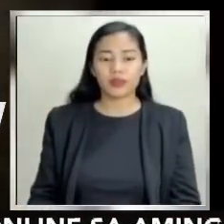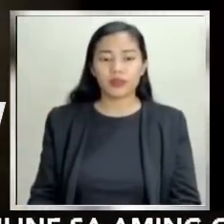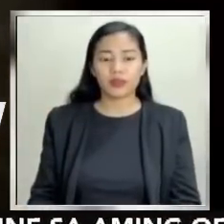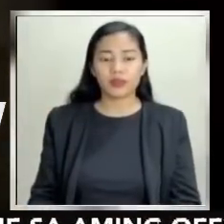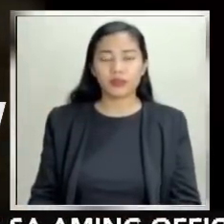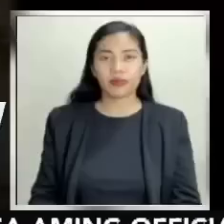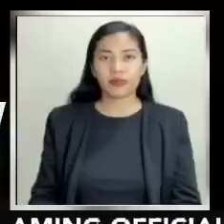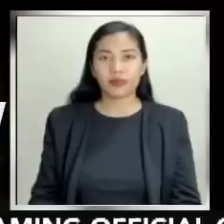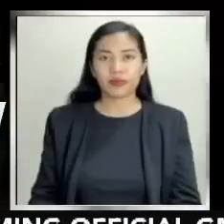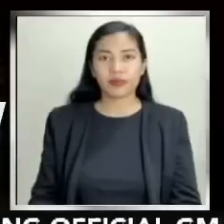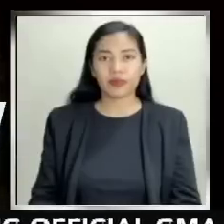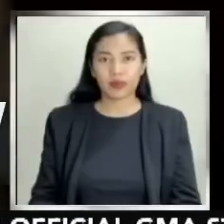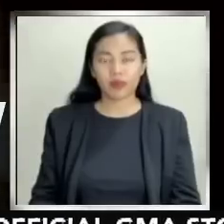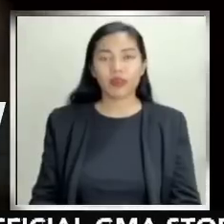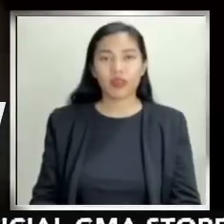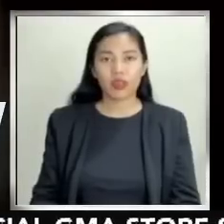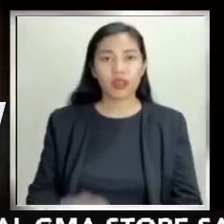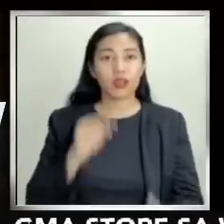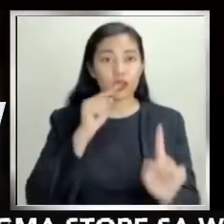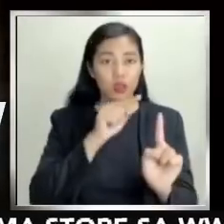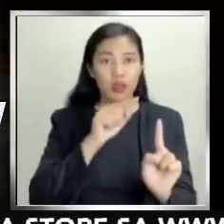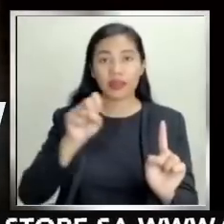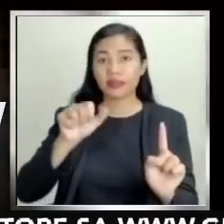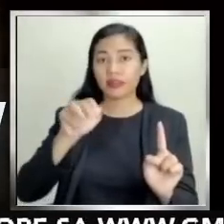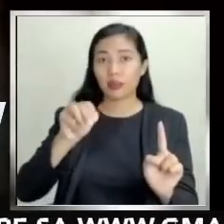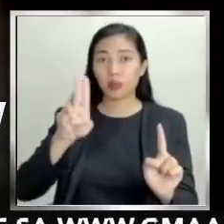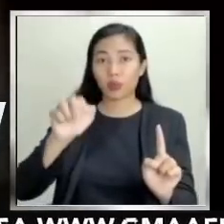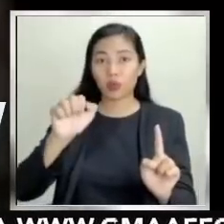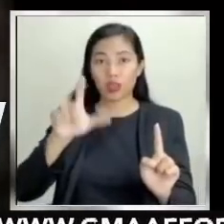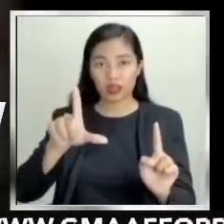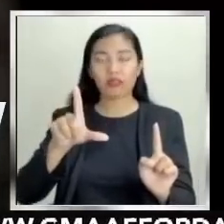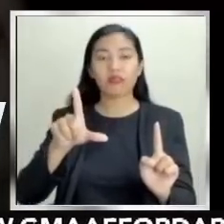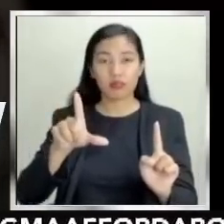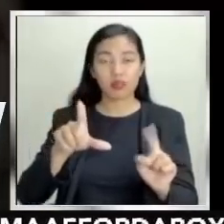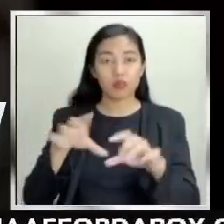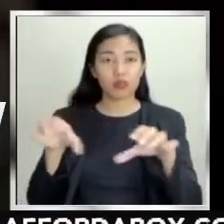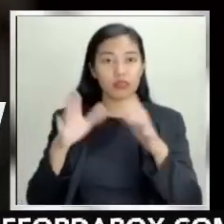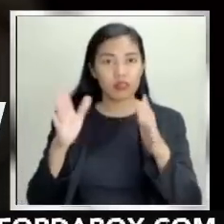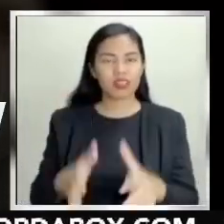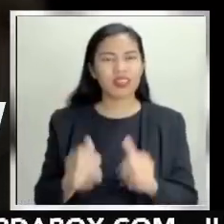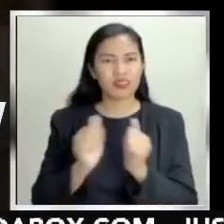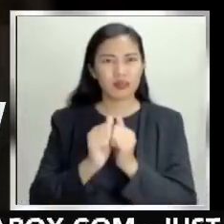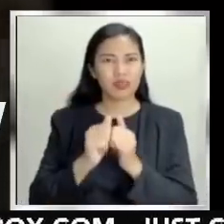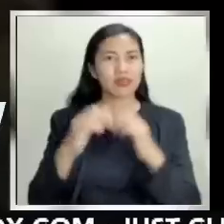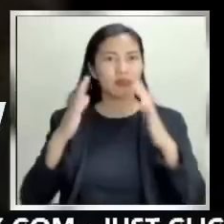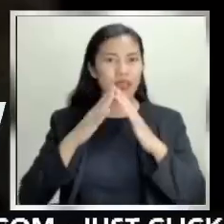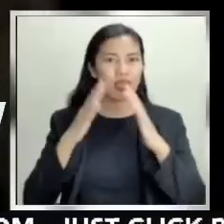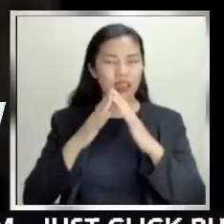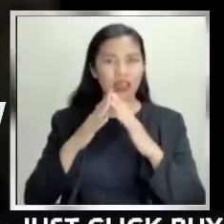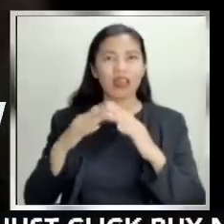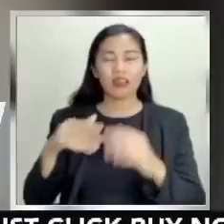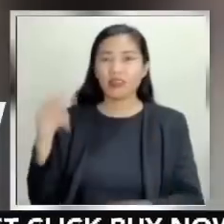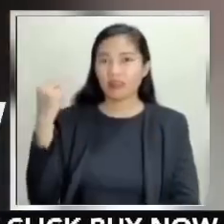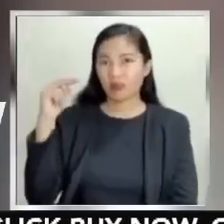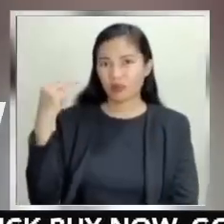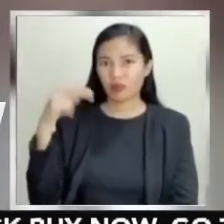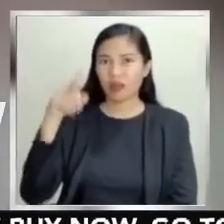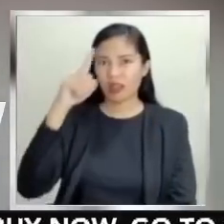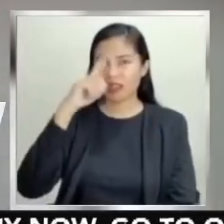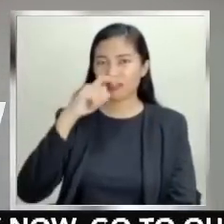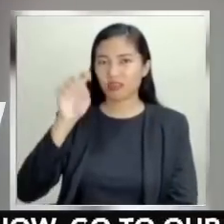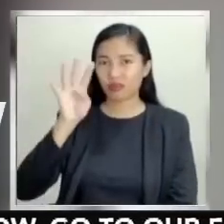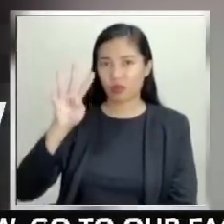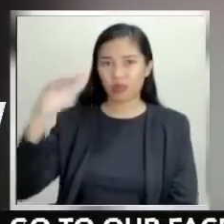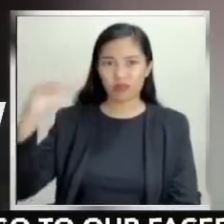Ang OFW na si Samuel, kasama pa sa bahay ang pamangkin na 4 taong gulang. Paubos na rin daw ang kanilang imbak na tubig at pagkain. Ang